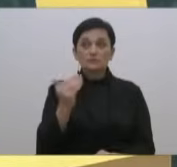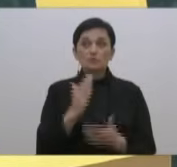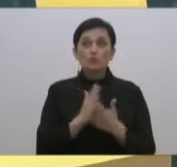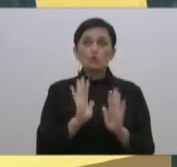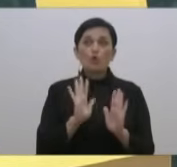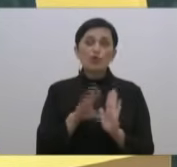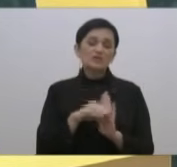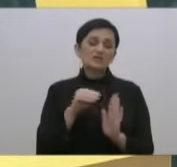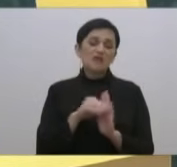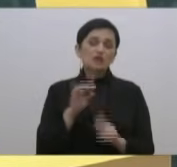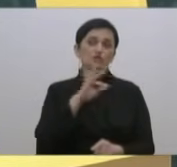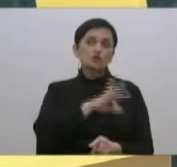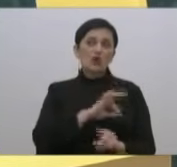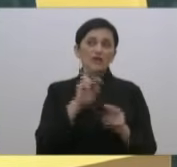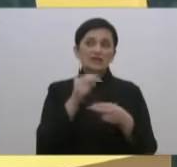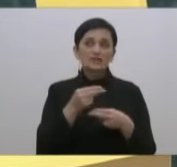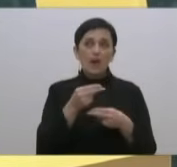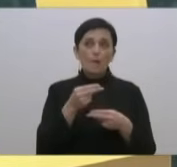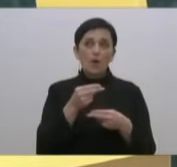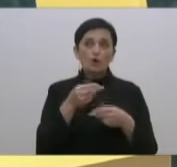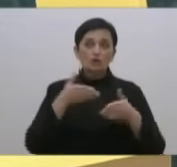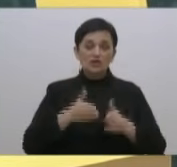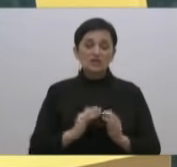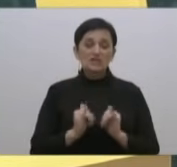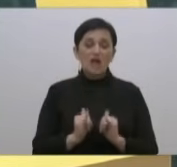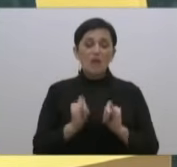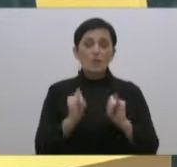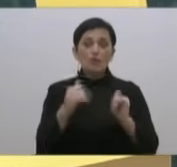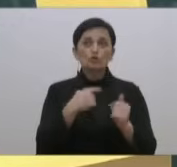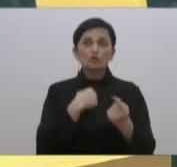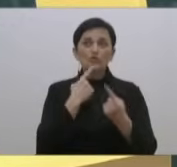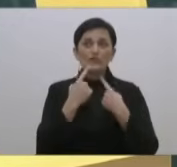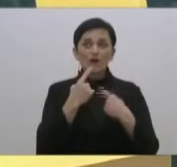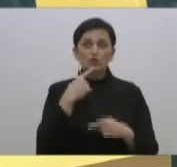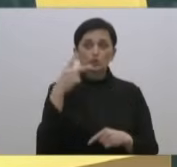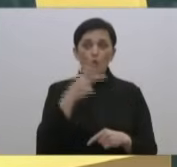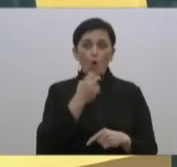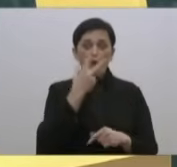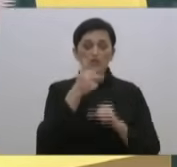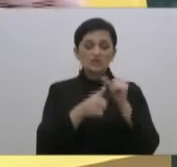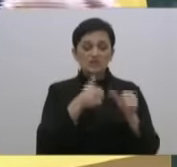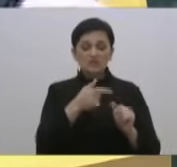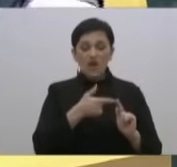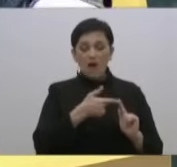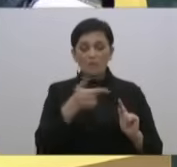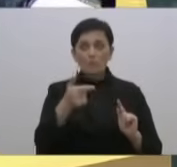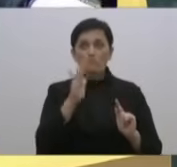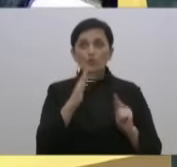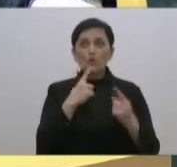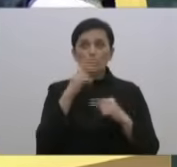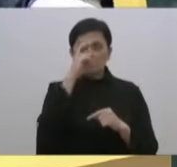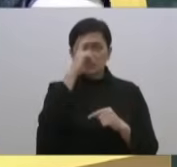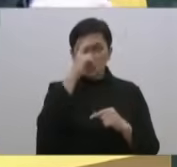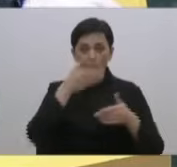Არის მხოლოდ საარჩევნო გამოსაყენებელი თემატიკა. Და დემოგრაფიაზე ჩვენ საუბრობდით 2013 წლიდან და არა მხოლოდ საუბრობდით